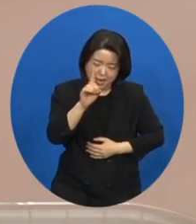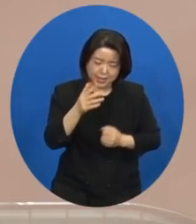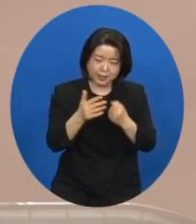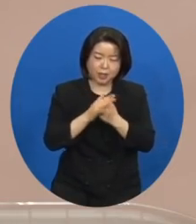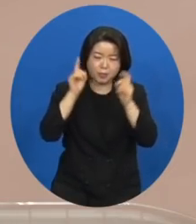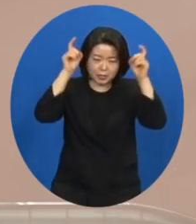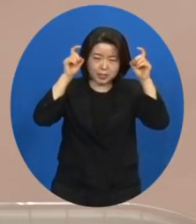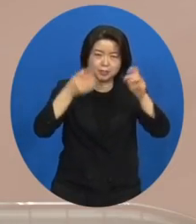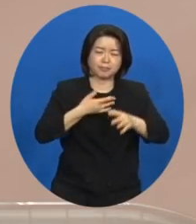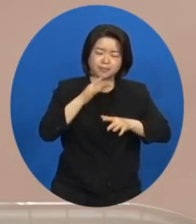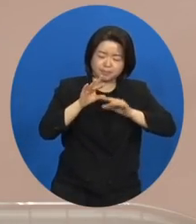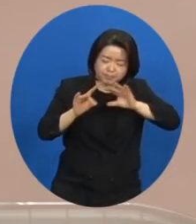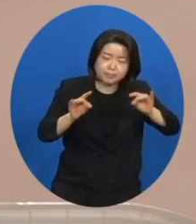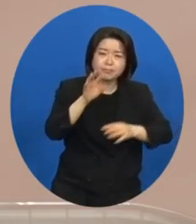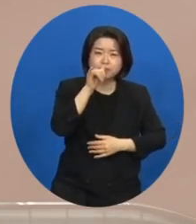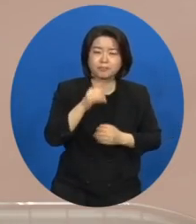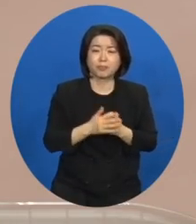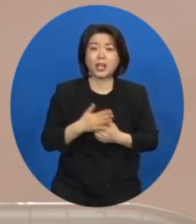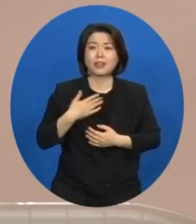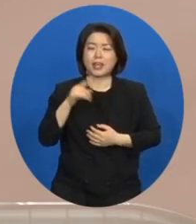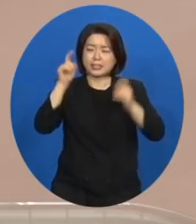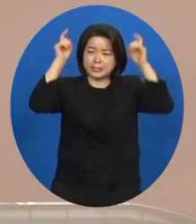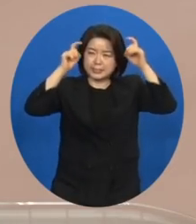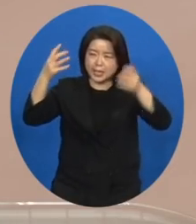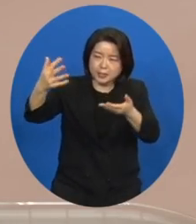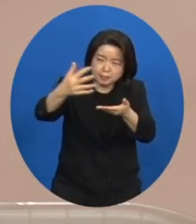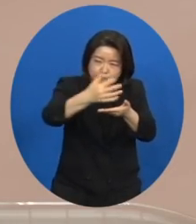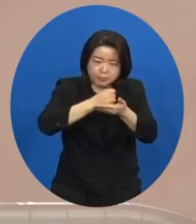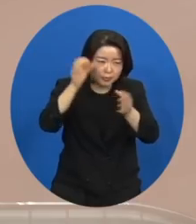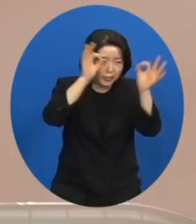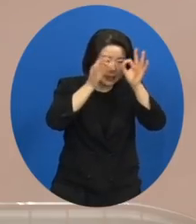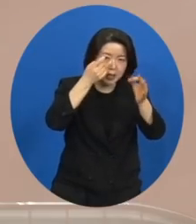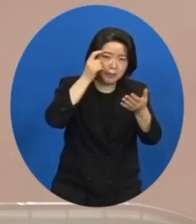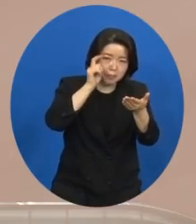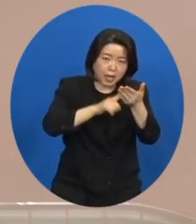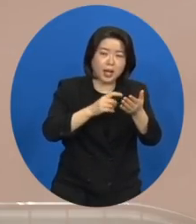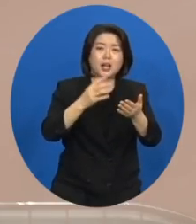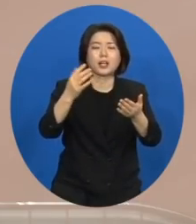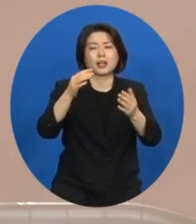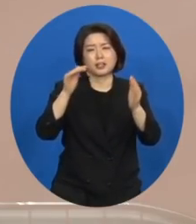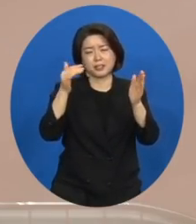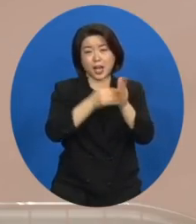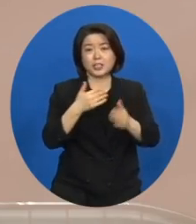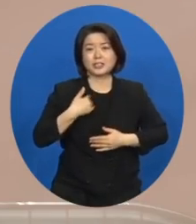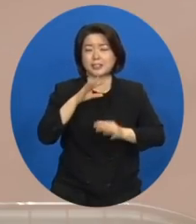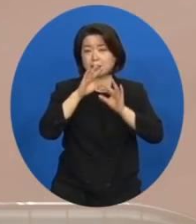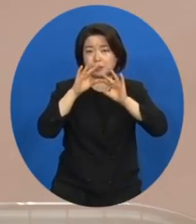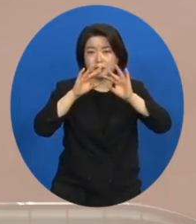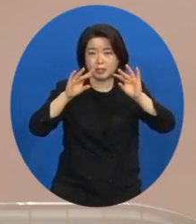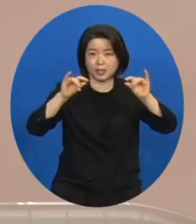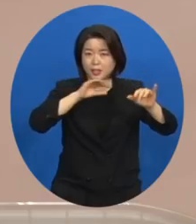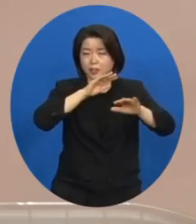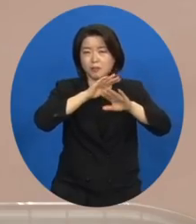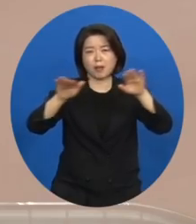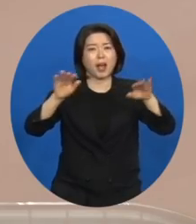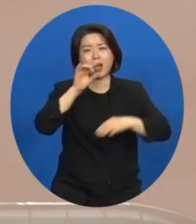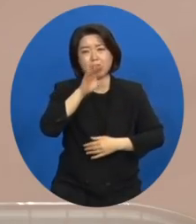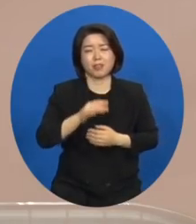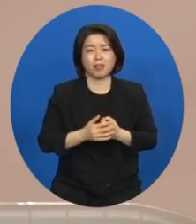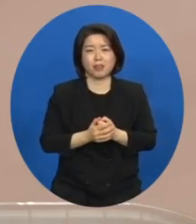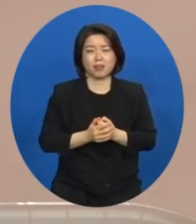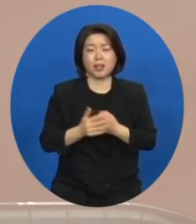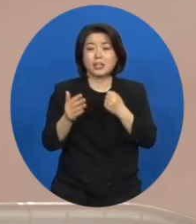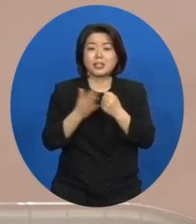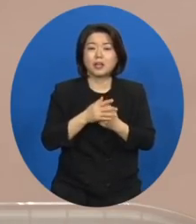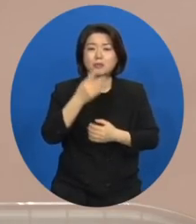갈등이 나는 거예요 내가 그 양은 없기 까지는 내가 결코 이 갈증이 해소될 수 없어 해가지고 사마리아를 향해서 가시는